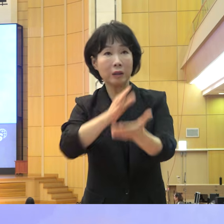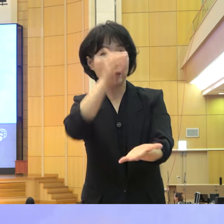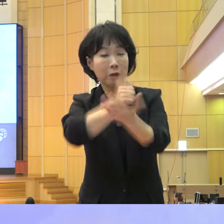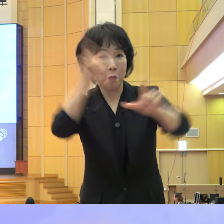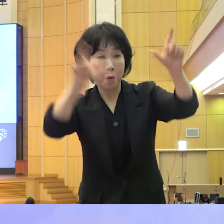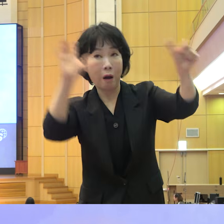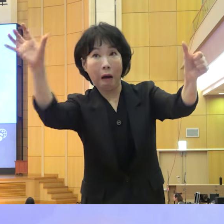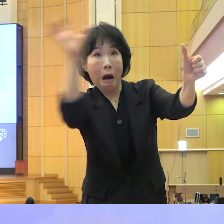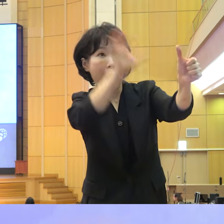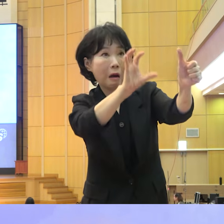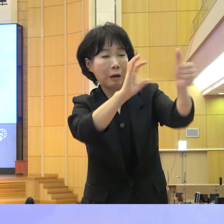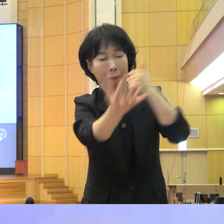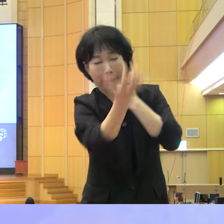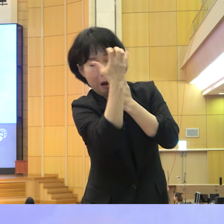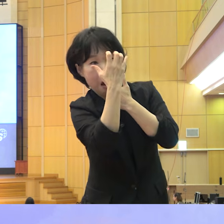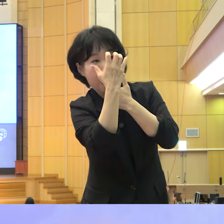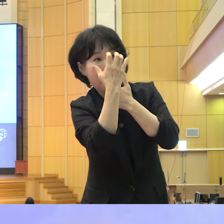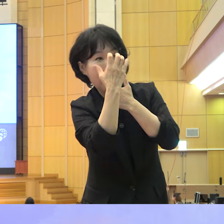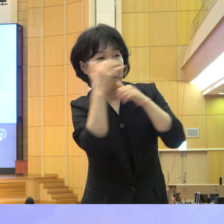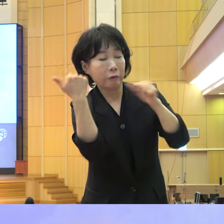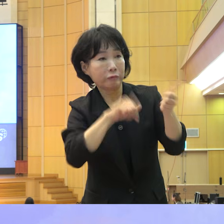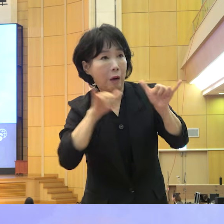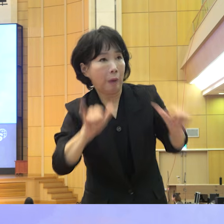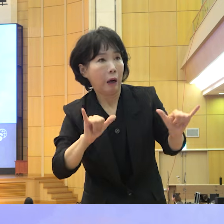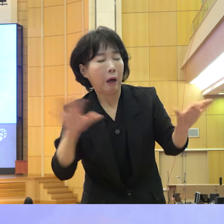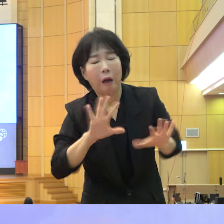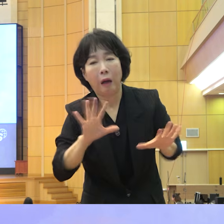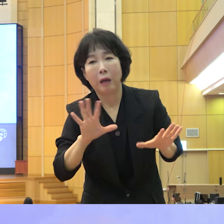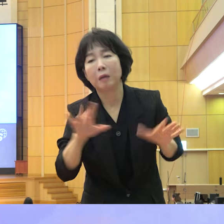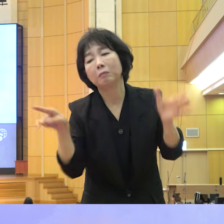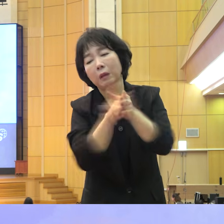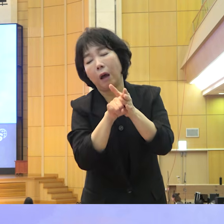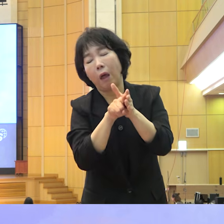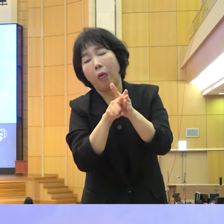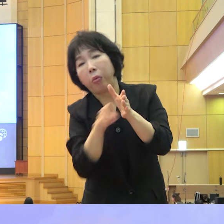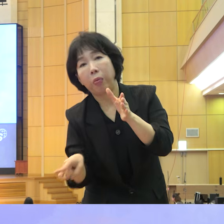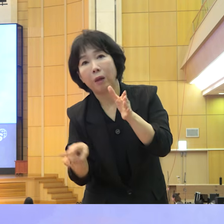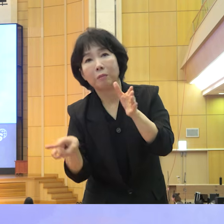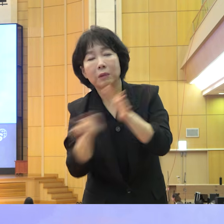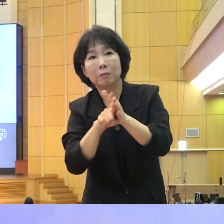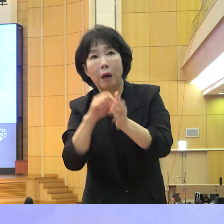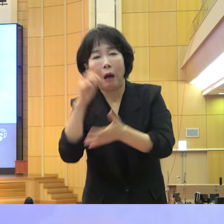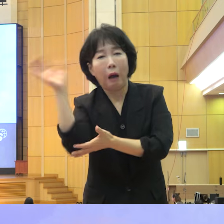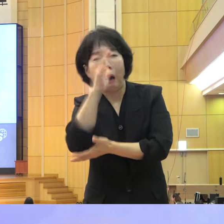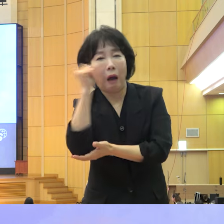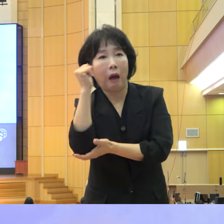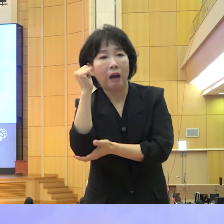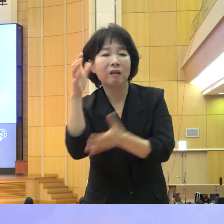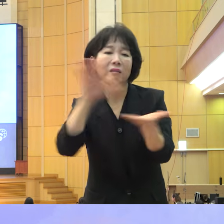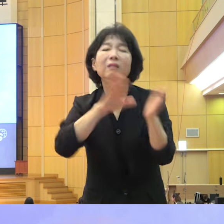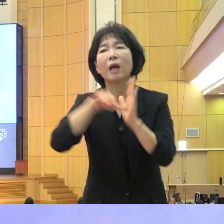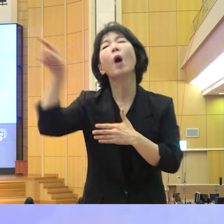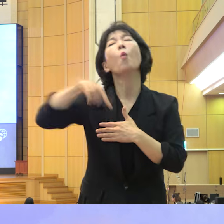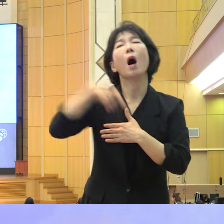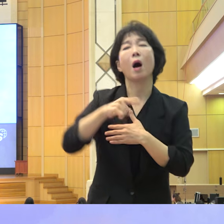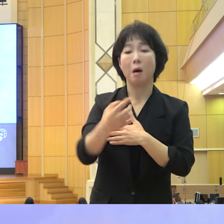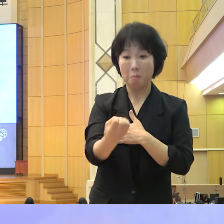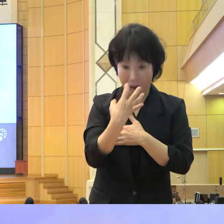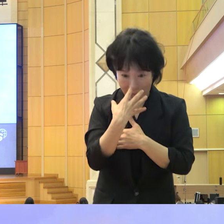적그리스도의 핍박에 못 이겨서 믿음이 흔들리거나 무너지는 때가 온다고